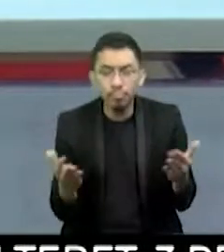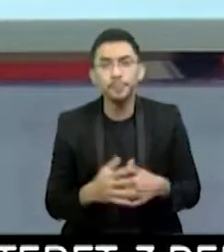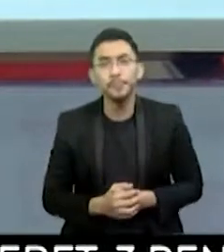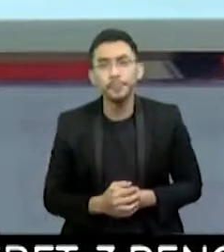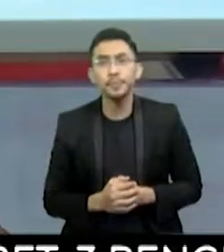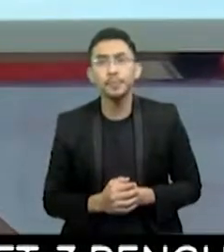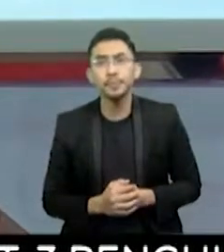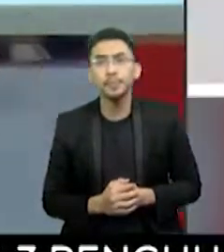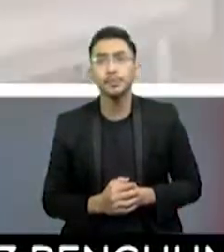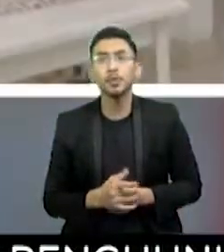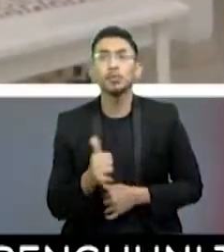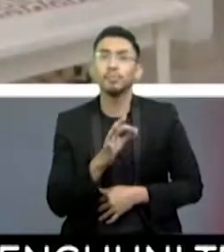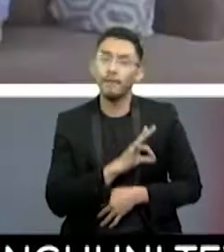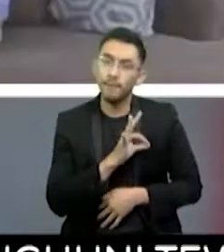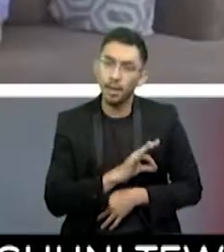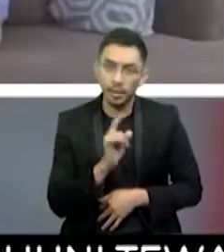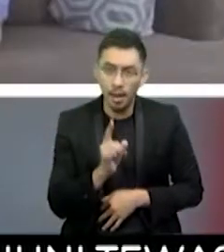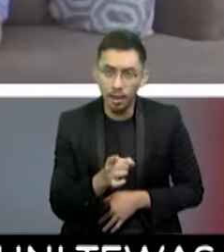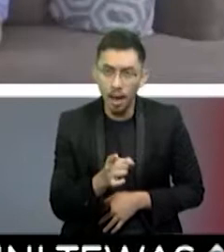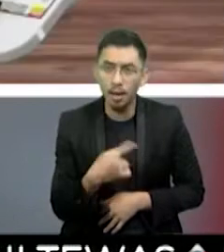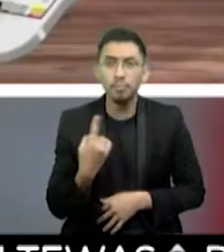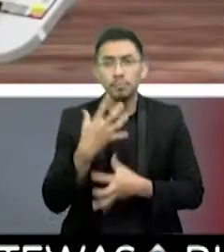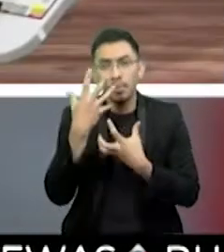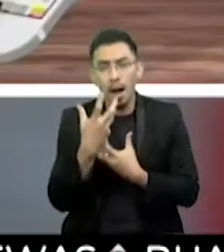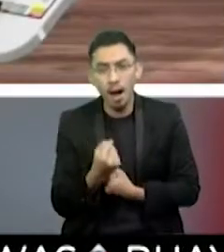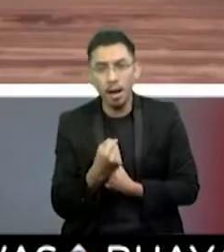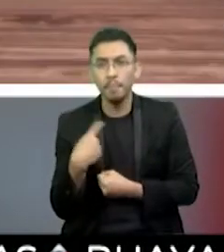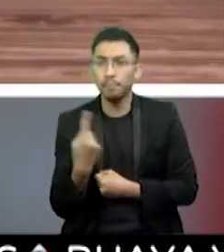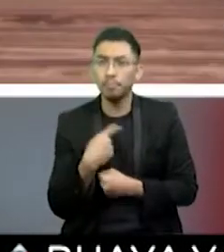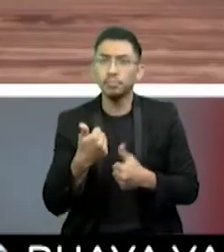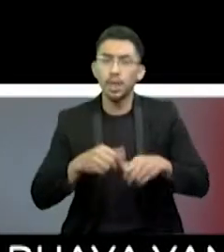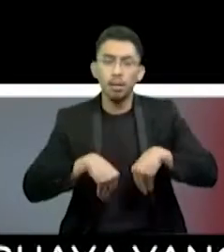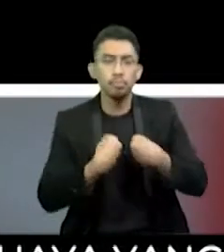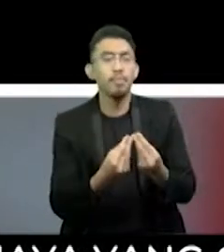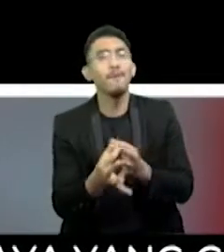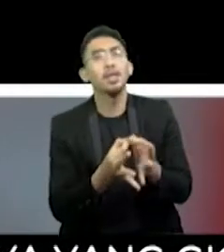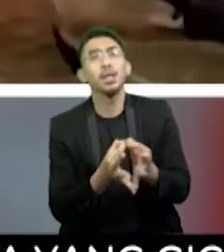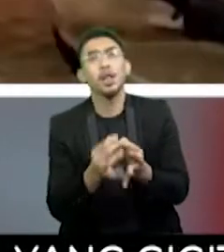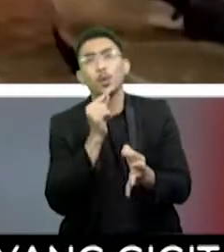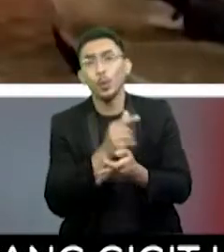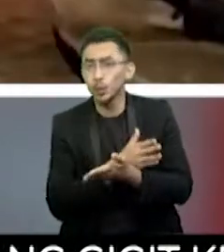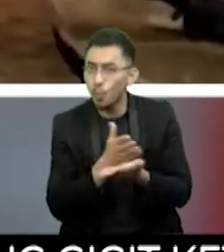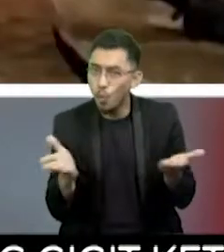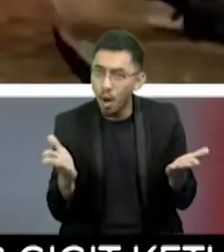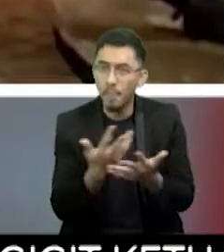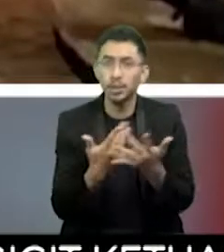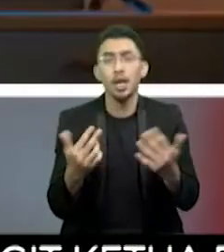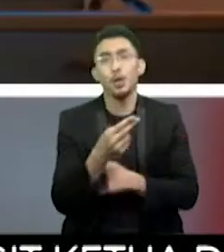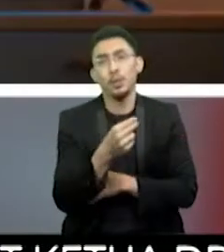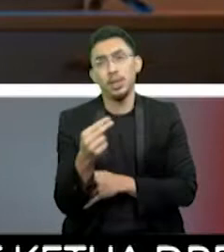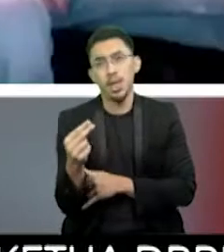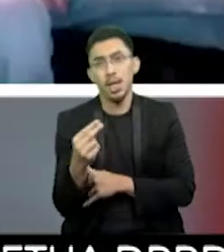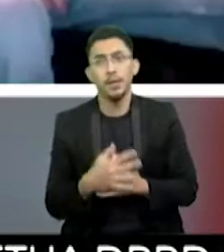memberi fasilitas yang luas dan terjangkau untuk menonton tayangan Vision Plus kepada seluruh masyarakat Indonesia, terutama untuk pelanggan